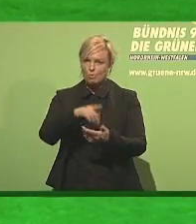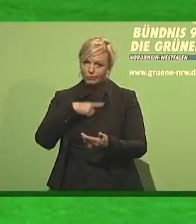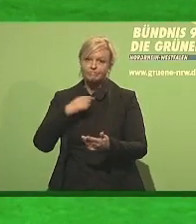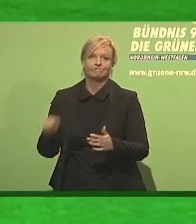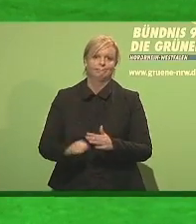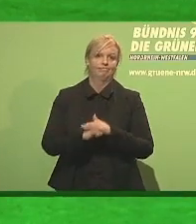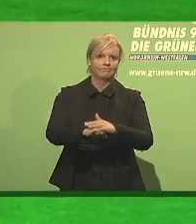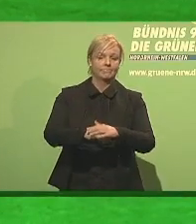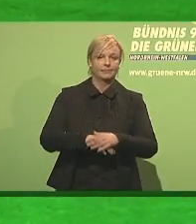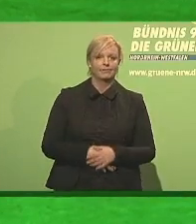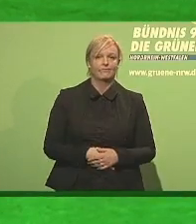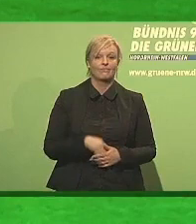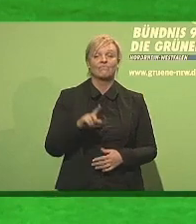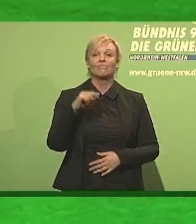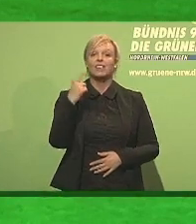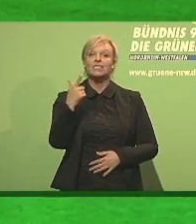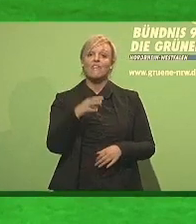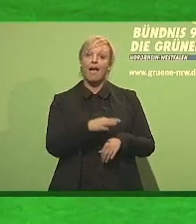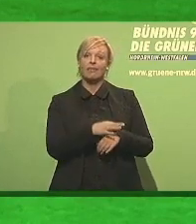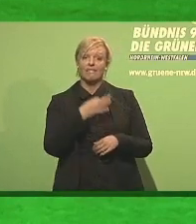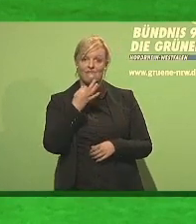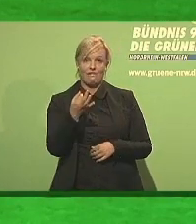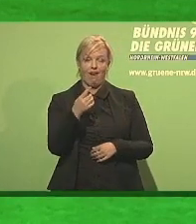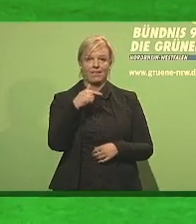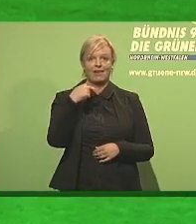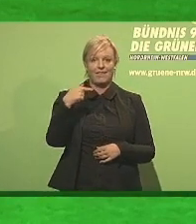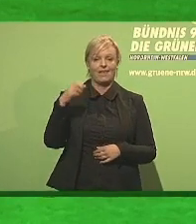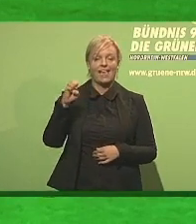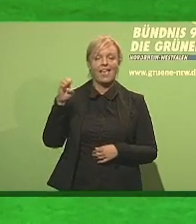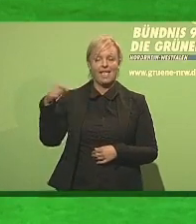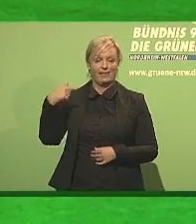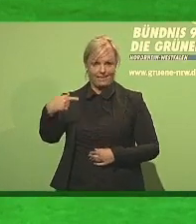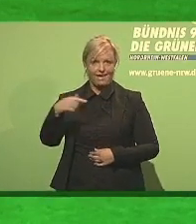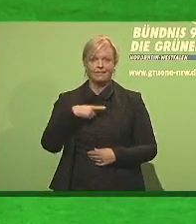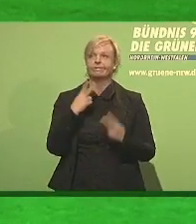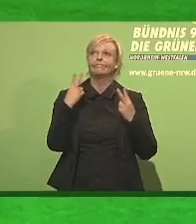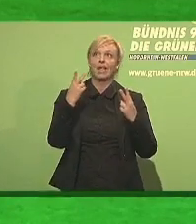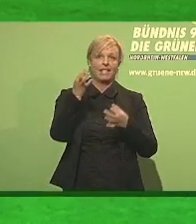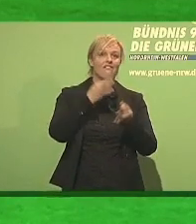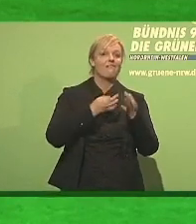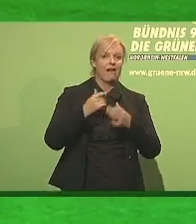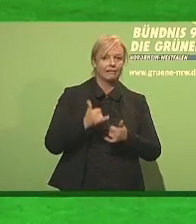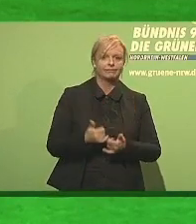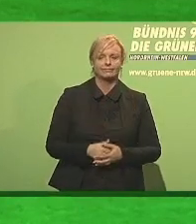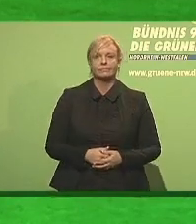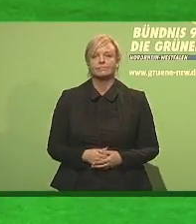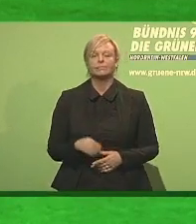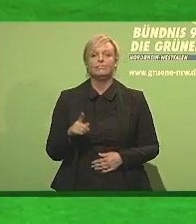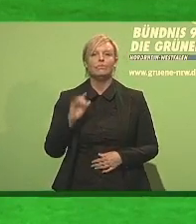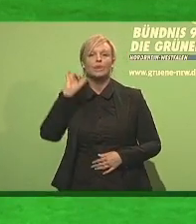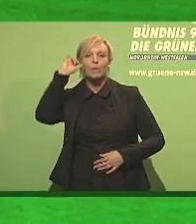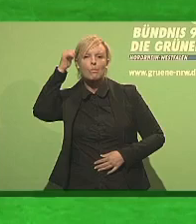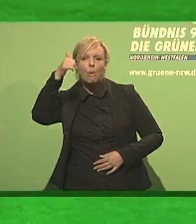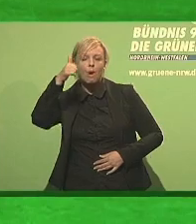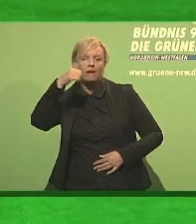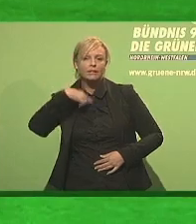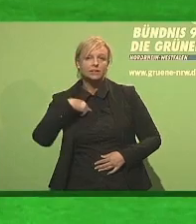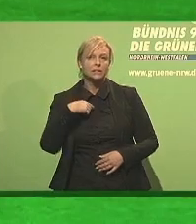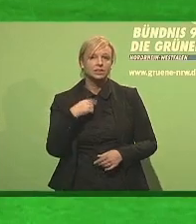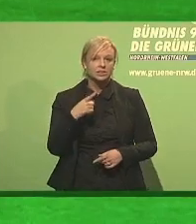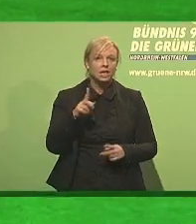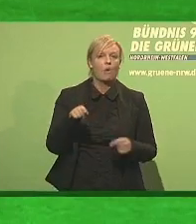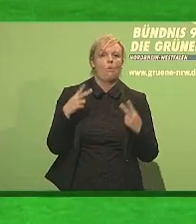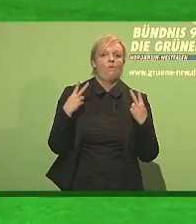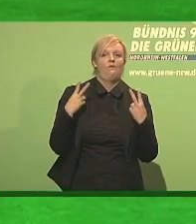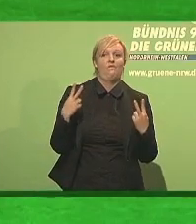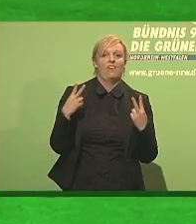zum EEG ist meiner Meinung nach eine sehr wichtige Frage, gerade dieses Thema Energiepolitik. Wir haben morgen noch einen sehr wichtigen und, wie ich auch finde, auch sehr